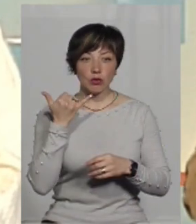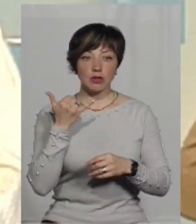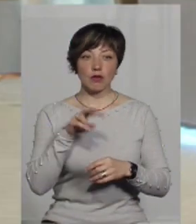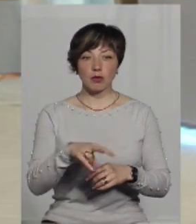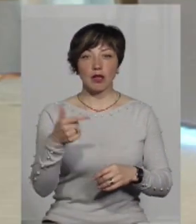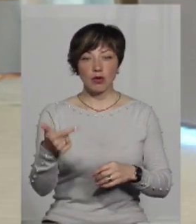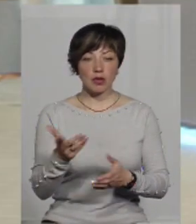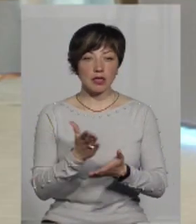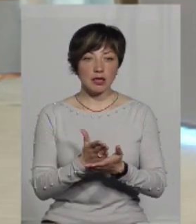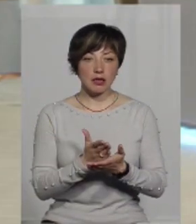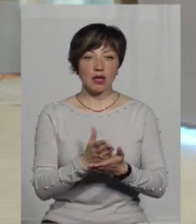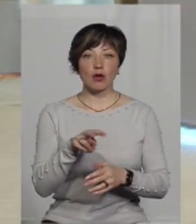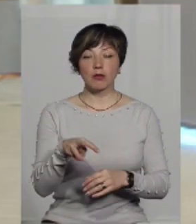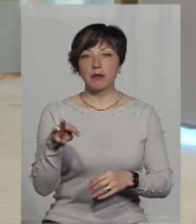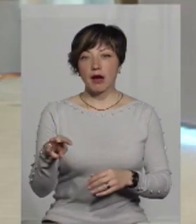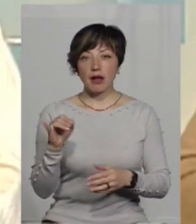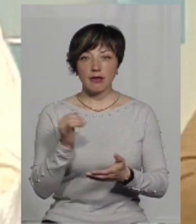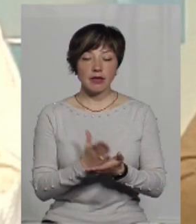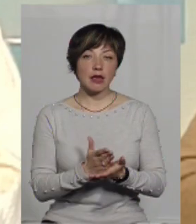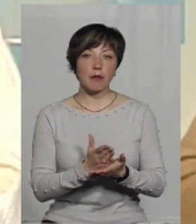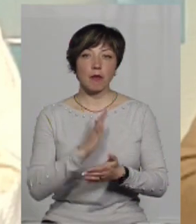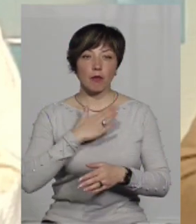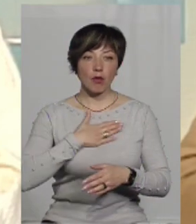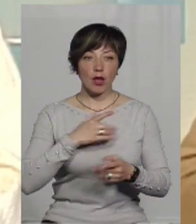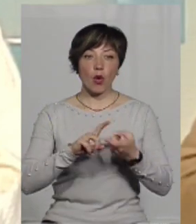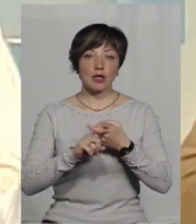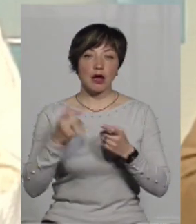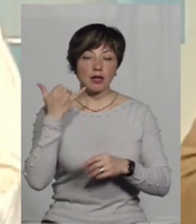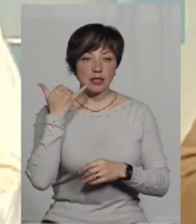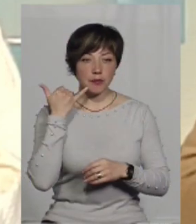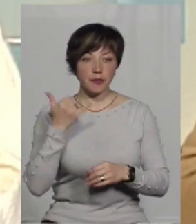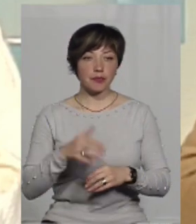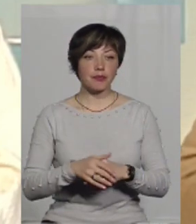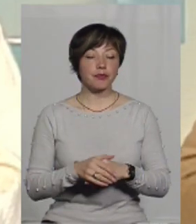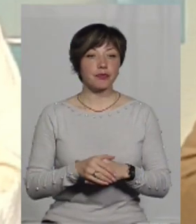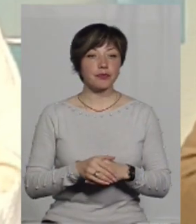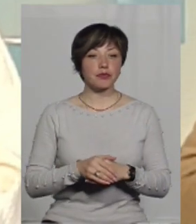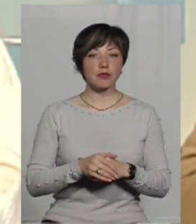Людмили Григорівни також є, і в Людмили Михайлівни є мої контакти.